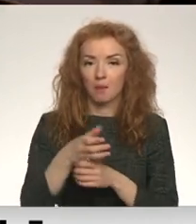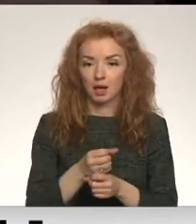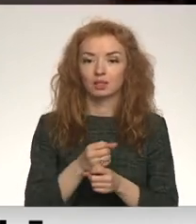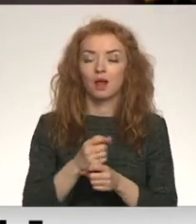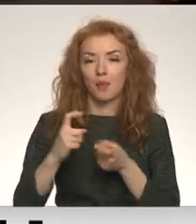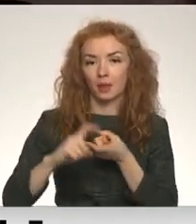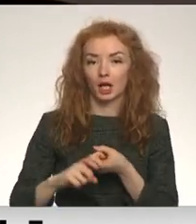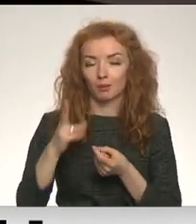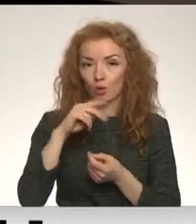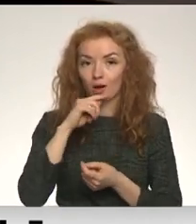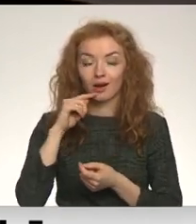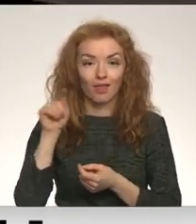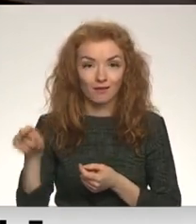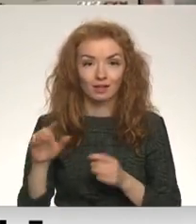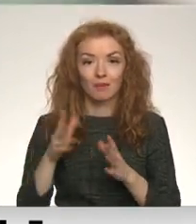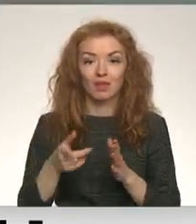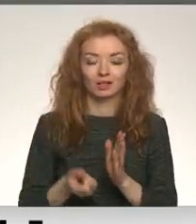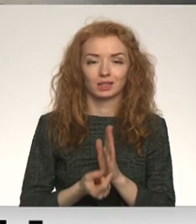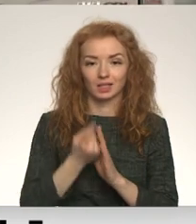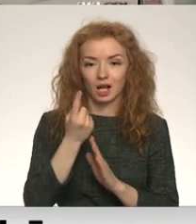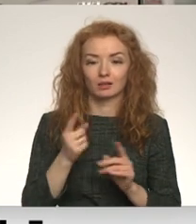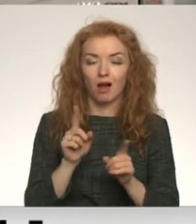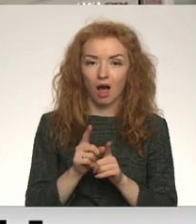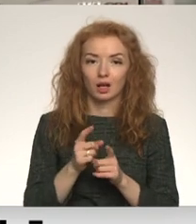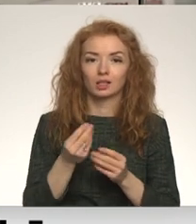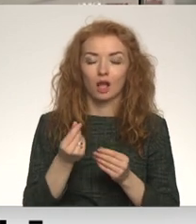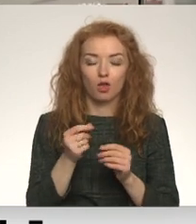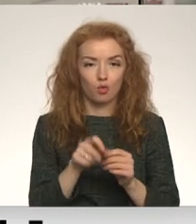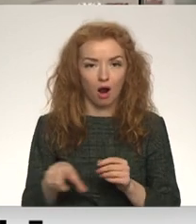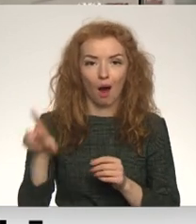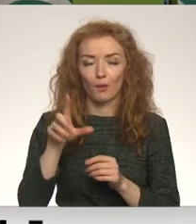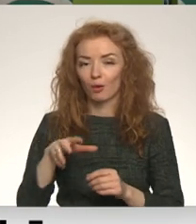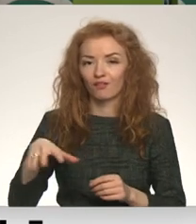energoatkarību no Krievijas, taču tas izraisīs energoresursu cenu kāpumu visā Eiropā.